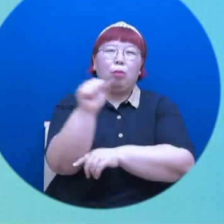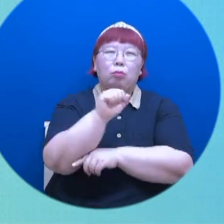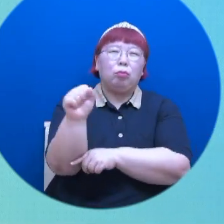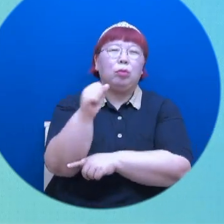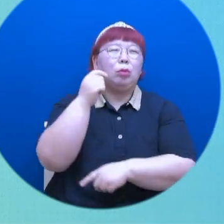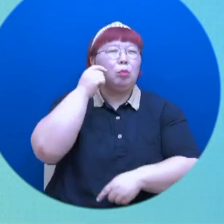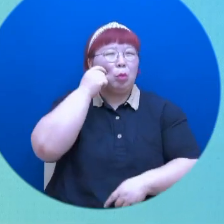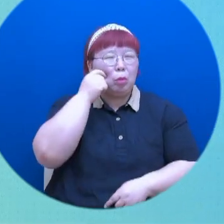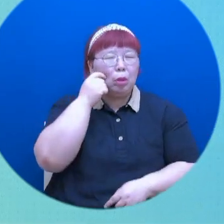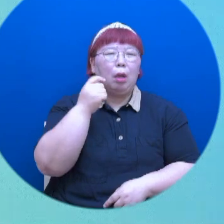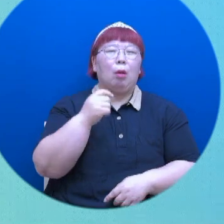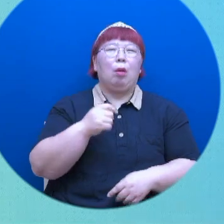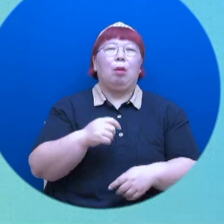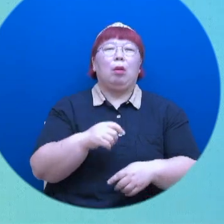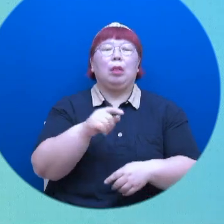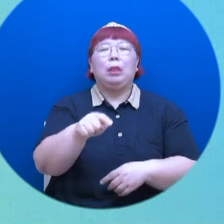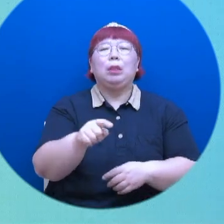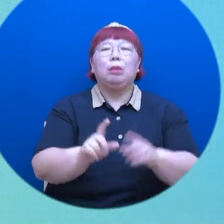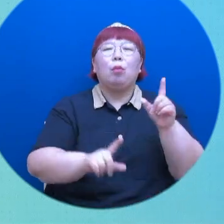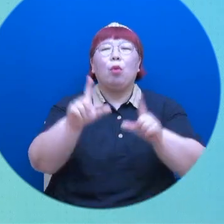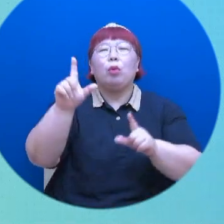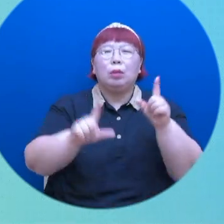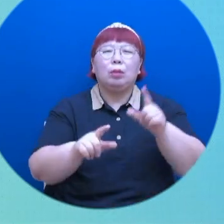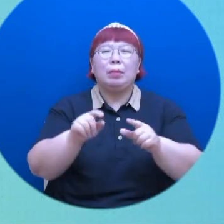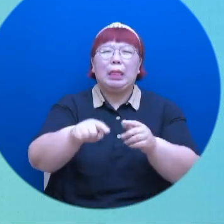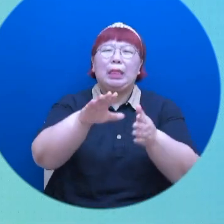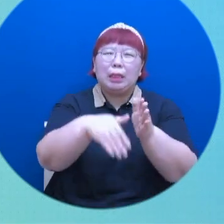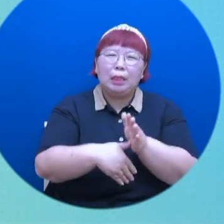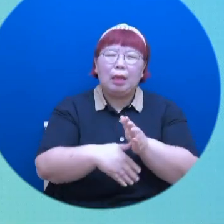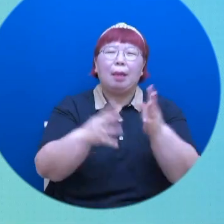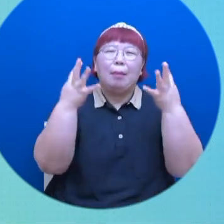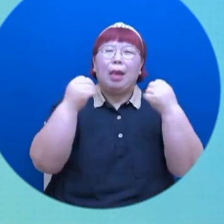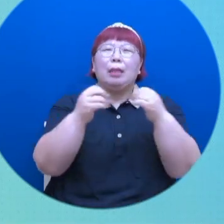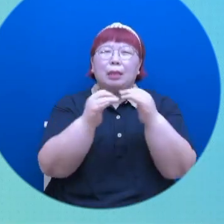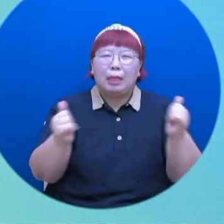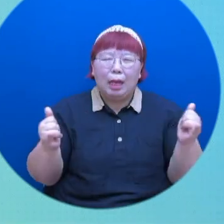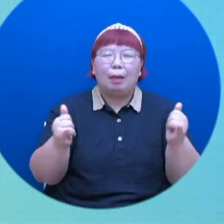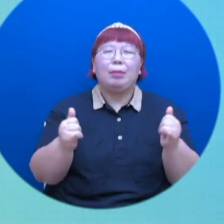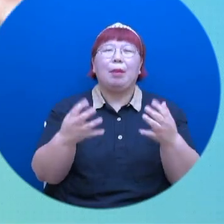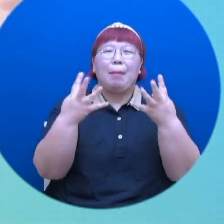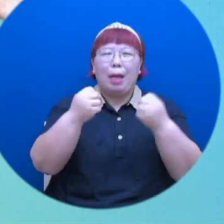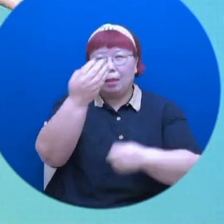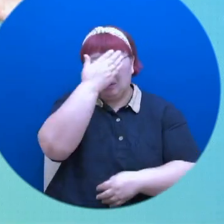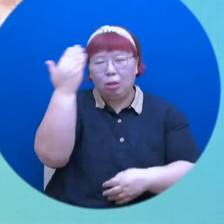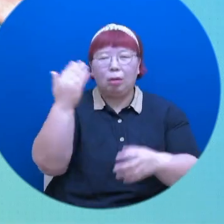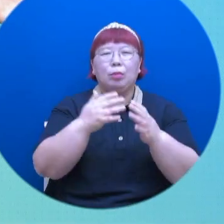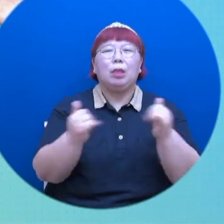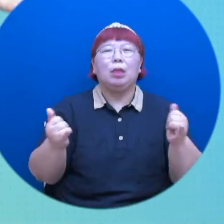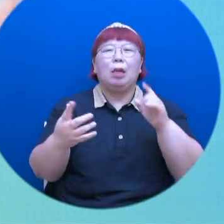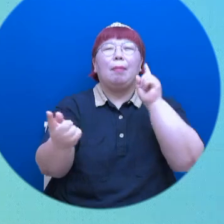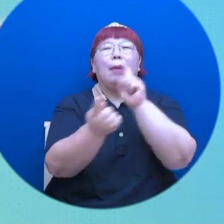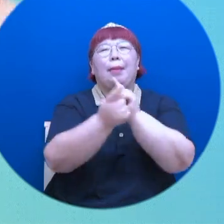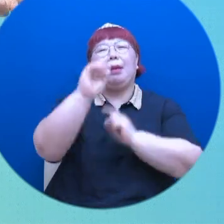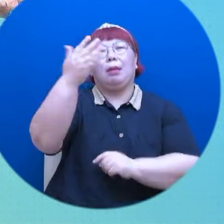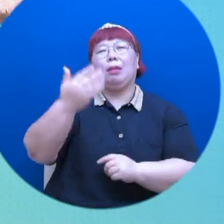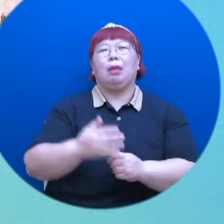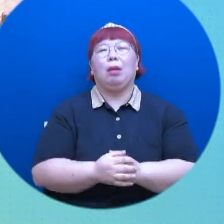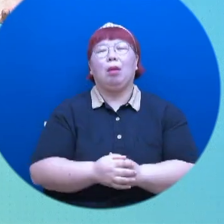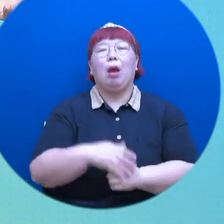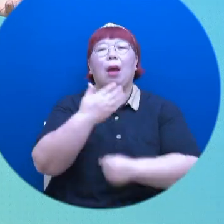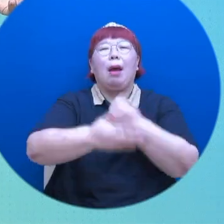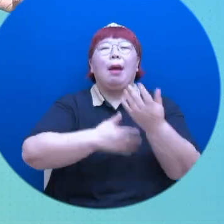못하면서 발버둥 치고 있는 이 시대의 많은 사람들, 많은 젊은이들을 만나게 됩니다.